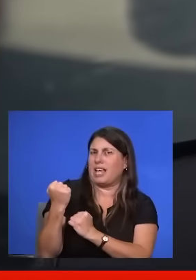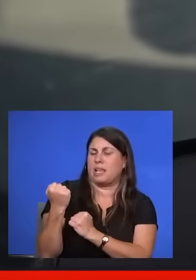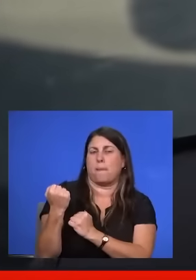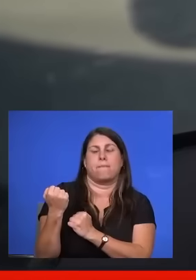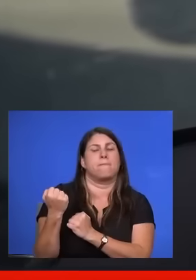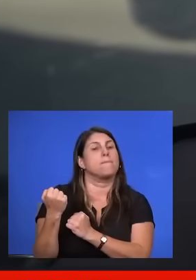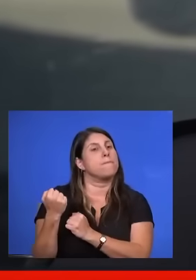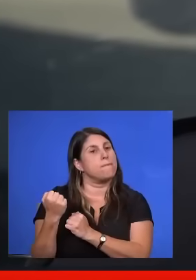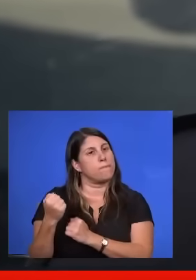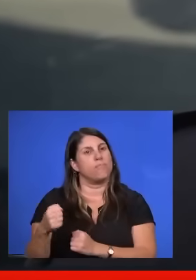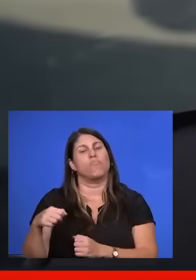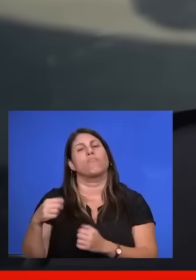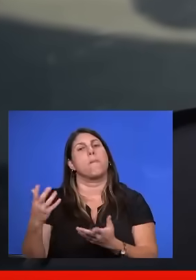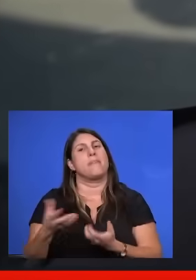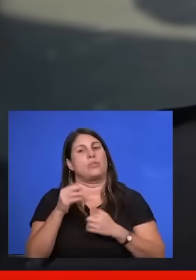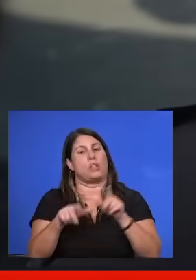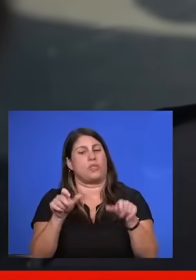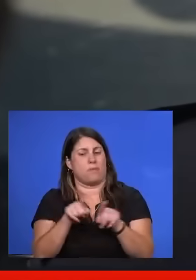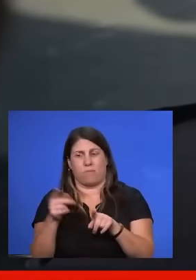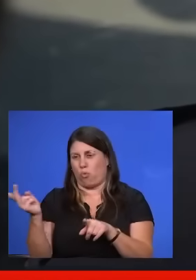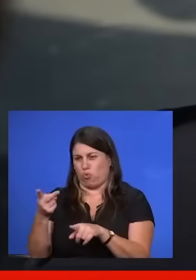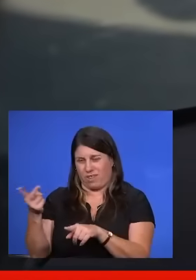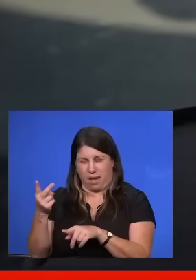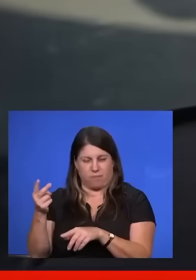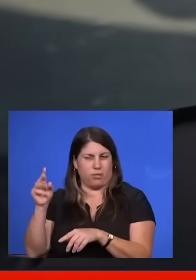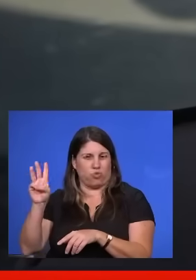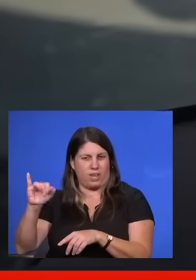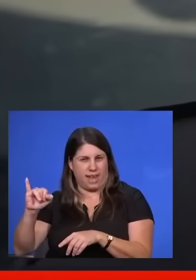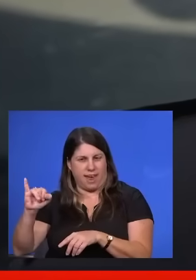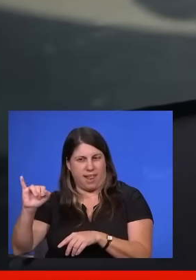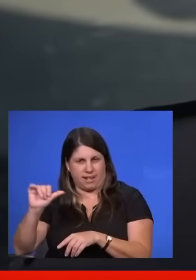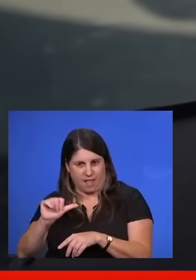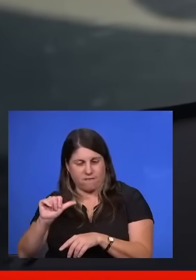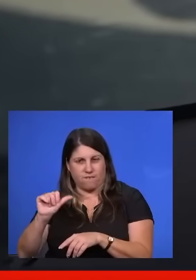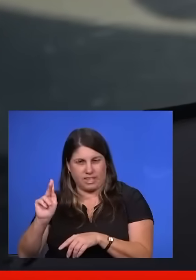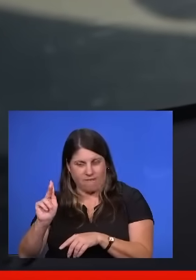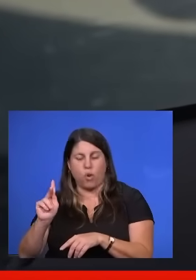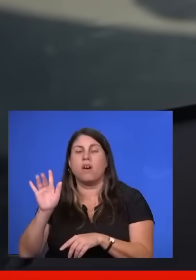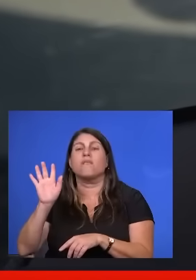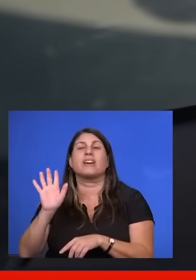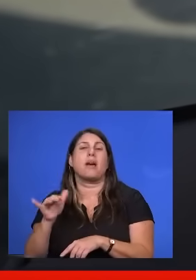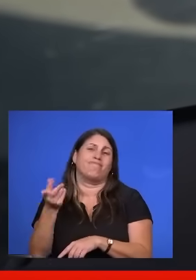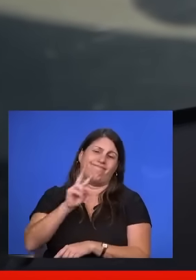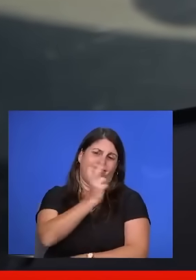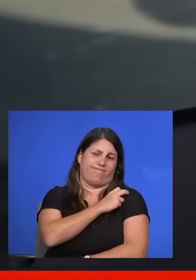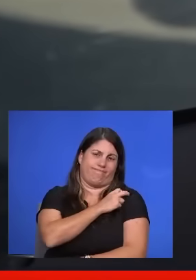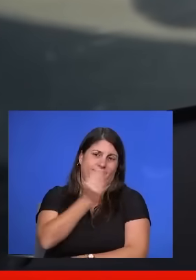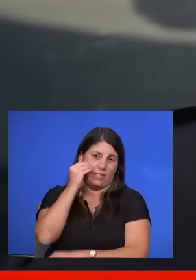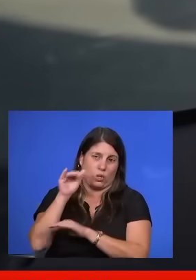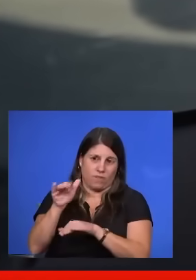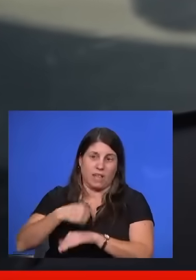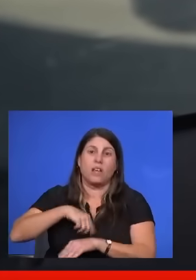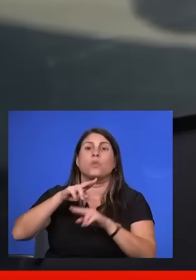ובזכות אנשים כמו השניים האלה, שיאל כנפו זכרו לברכה וגם אנדרי פושיבוי זכרו לברכה, אנחנו נשאר עם הראש מורם. למרות שזה מפיל